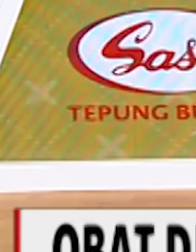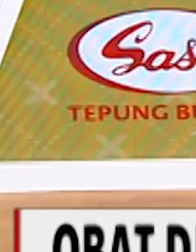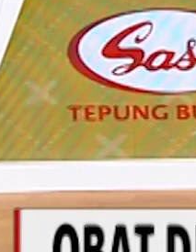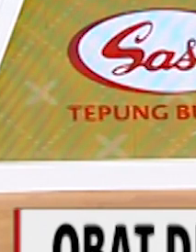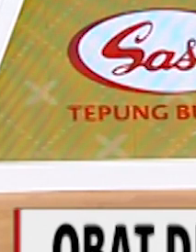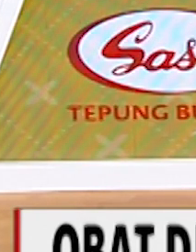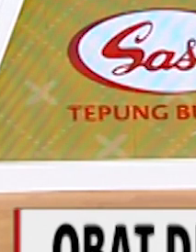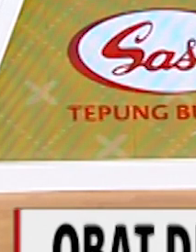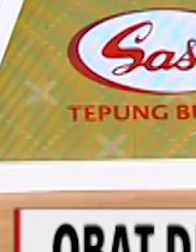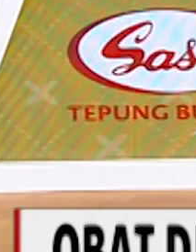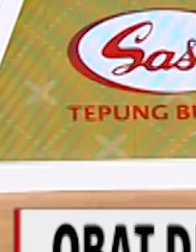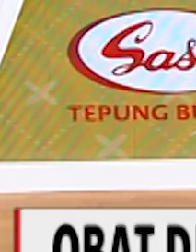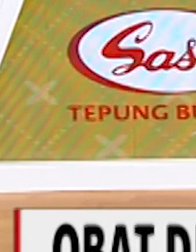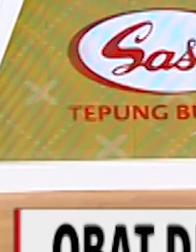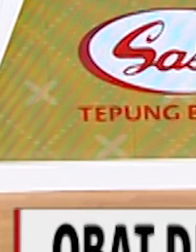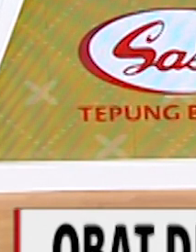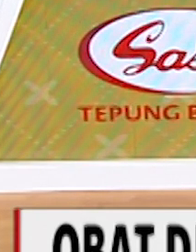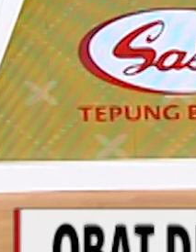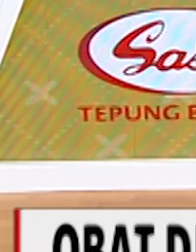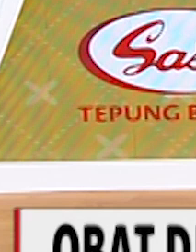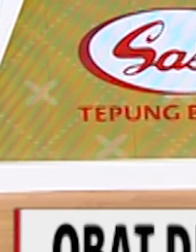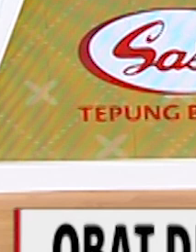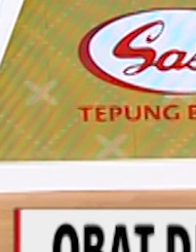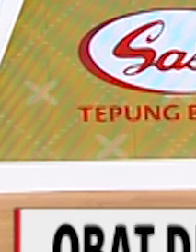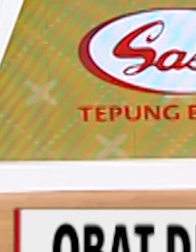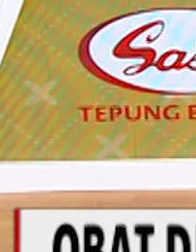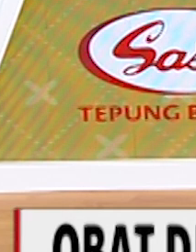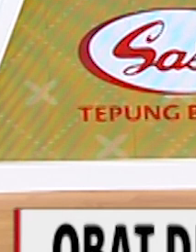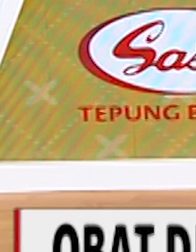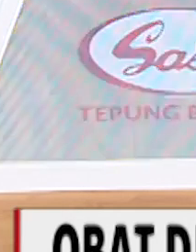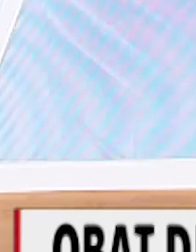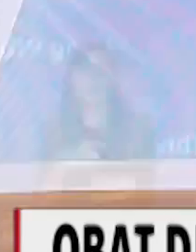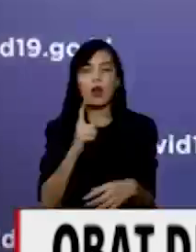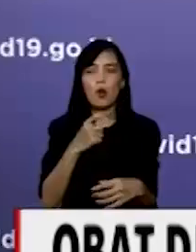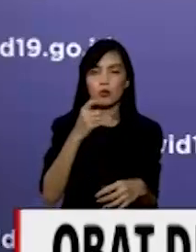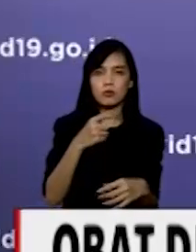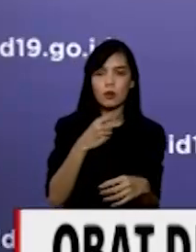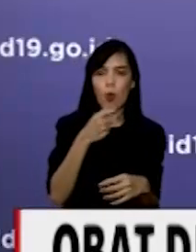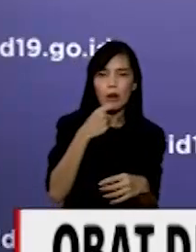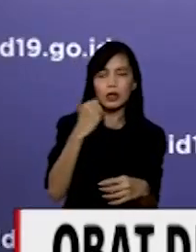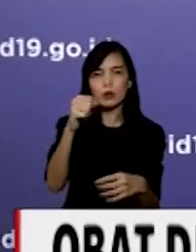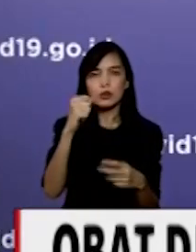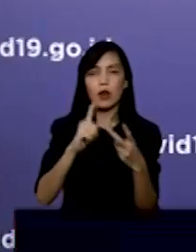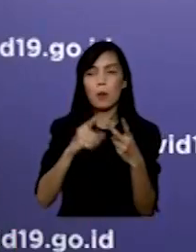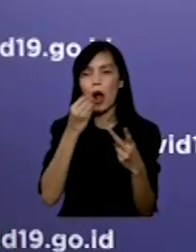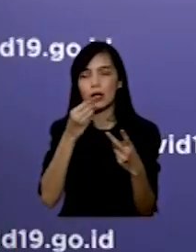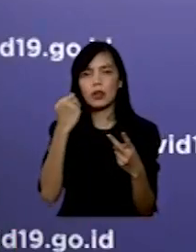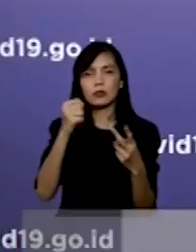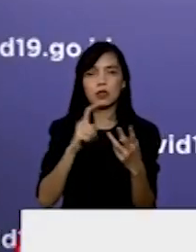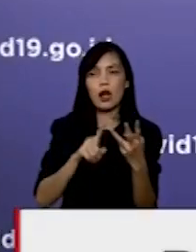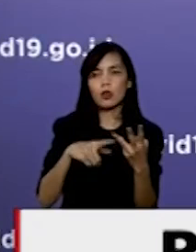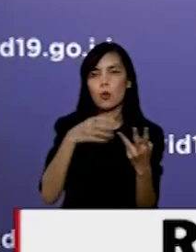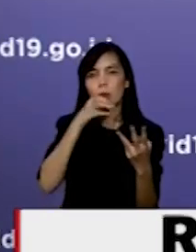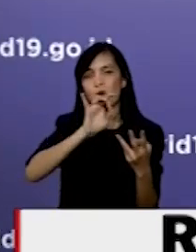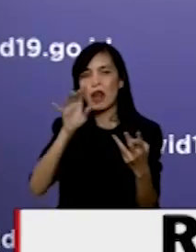masih terus bertambah menjadi total 40 3803 orang Hai mohon berhati-hati ya Bapak Ibu